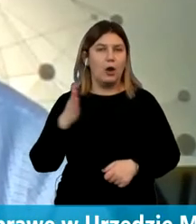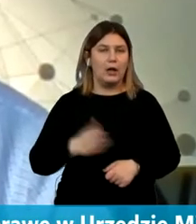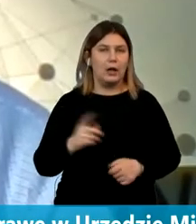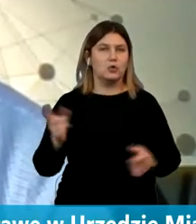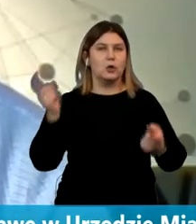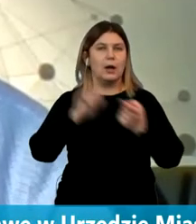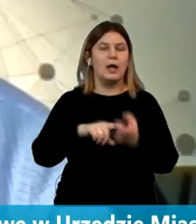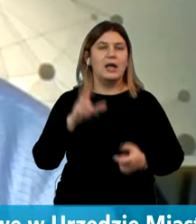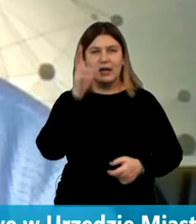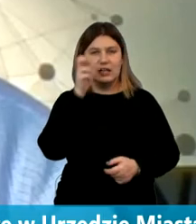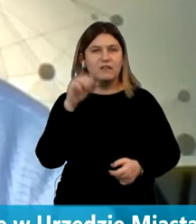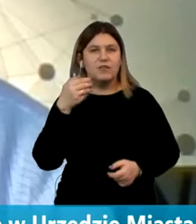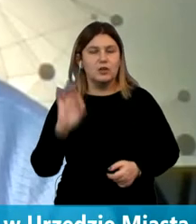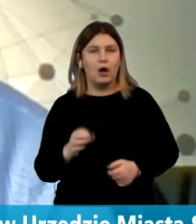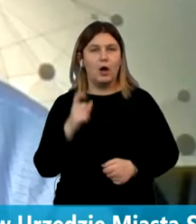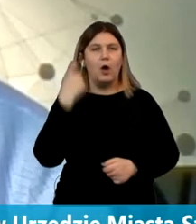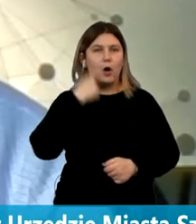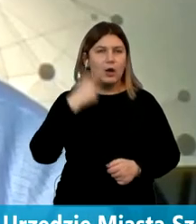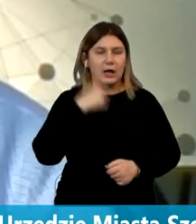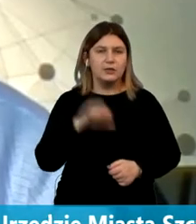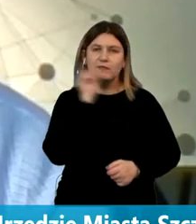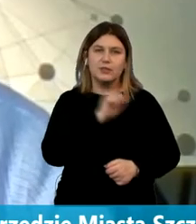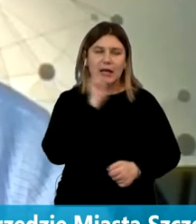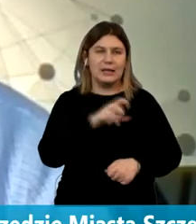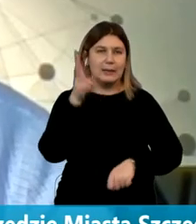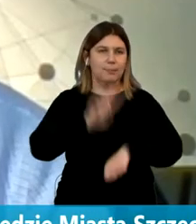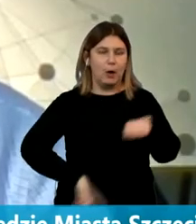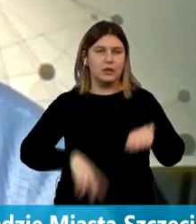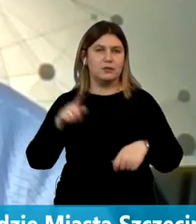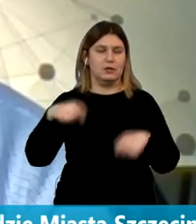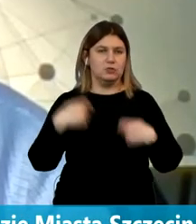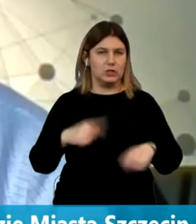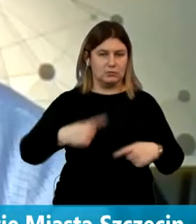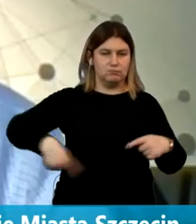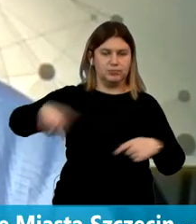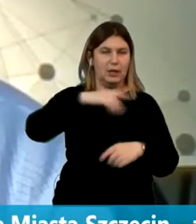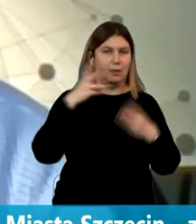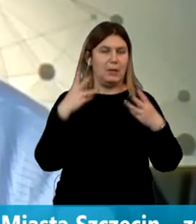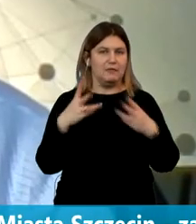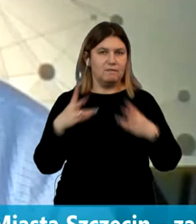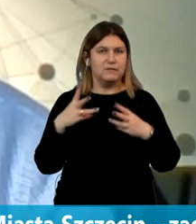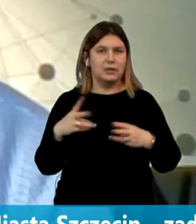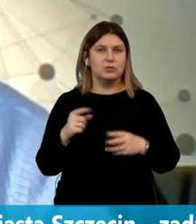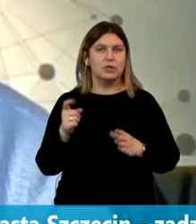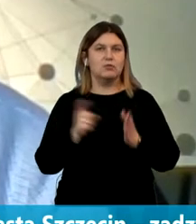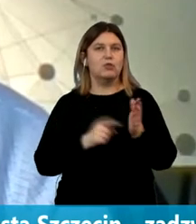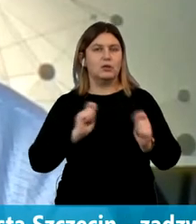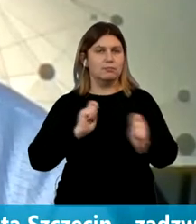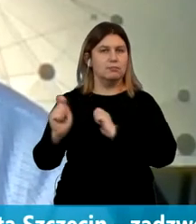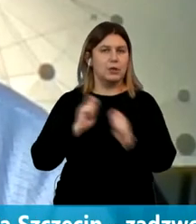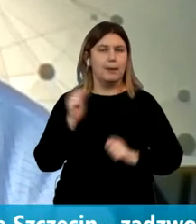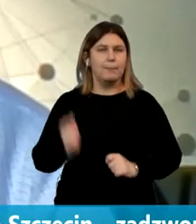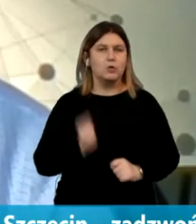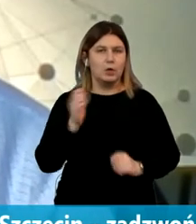połączy Gryfino, Goleniów, Stargard i Police ze Szczecinem. Więc myślę, że to będzie ważny element. Częstotliwość tych pociągów